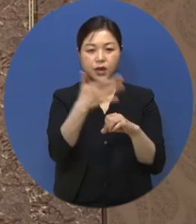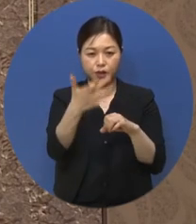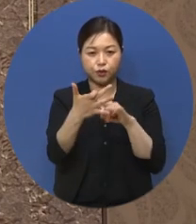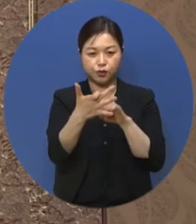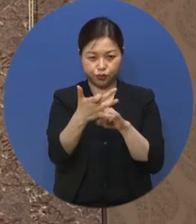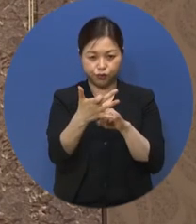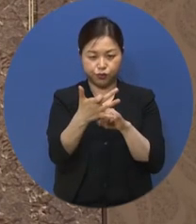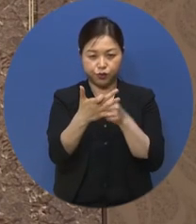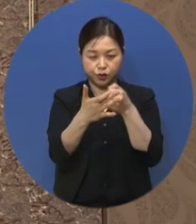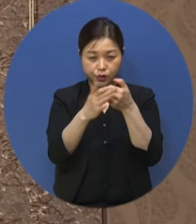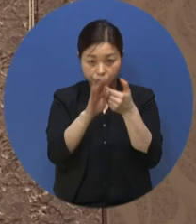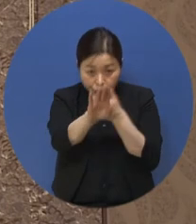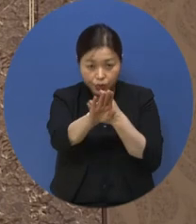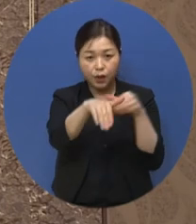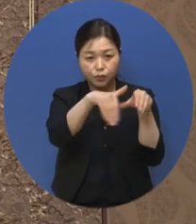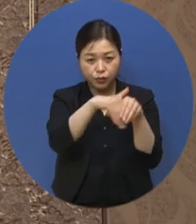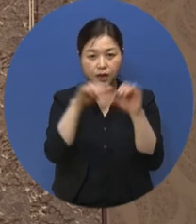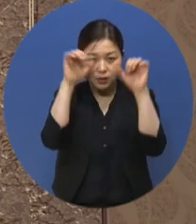코로나19 이후에